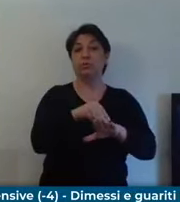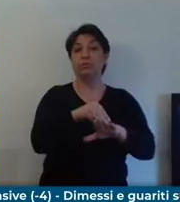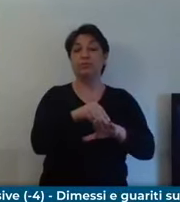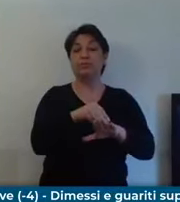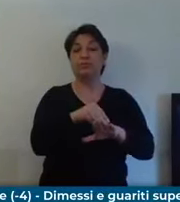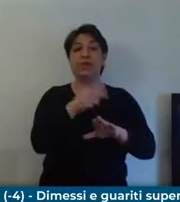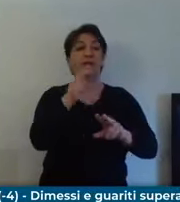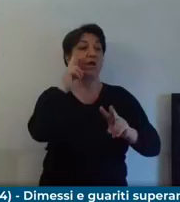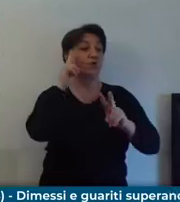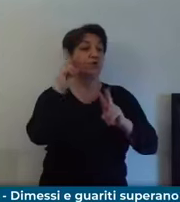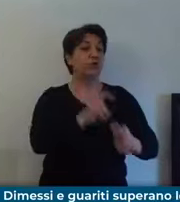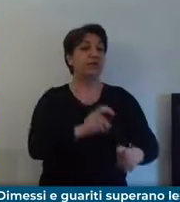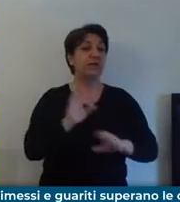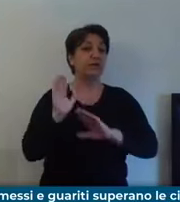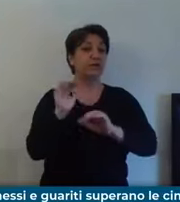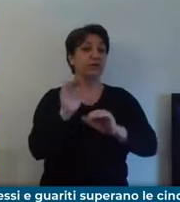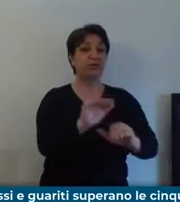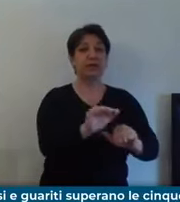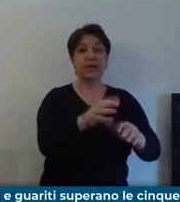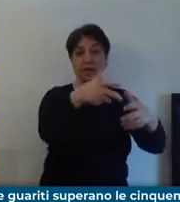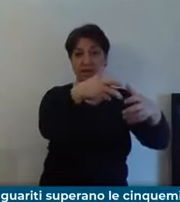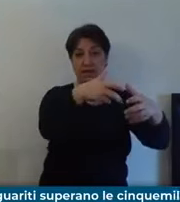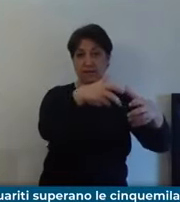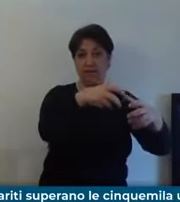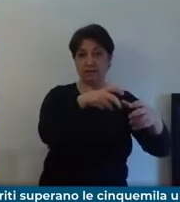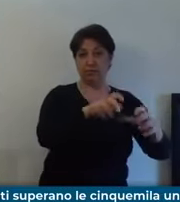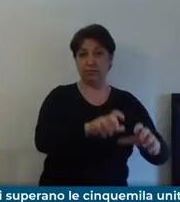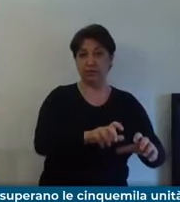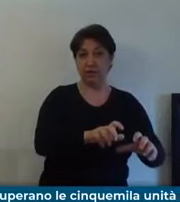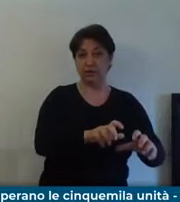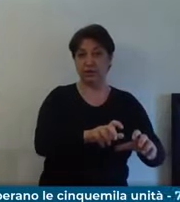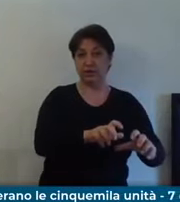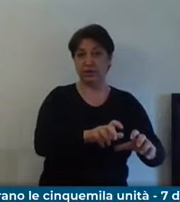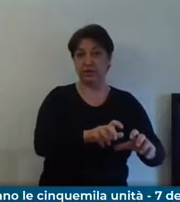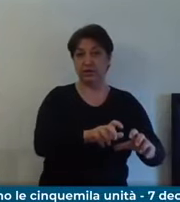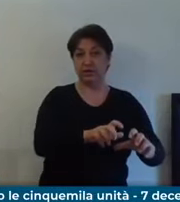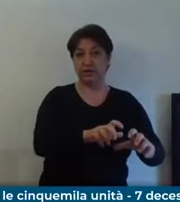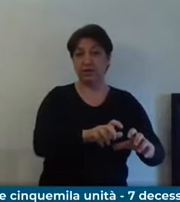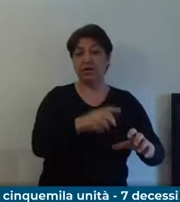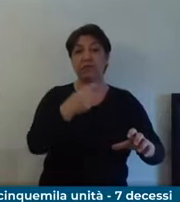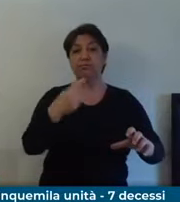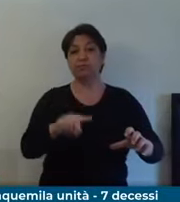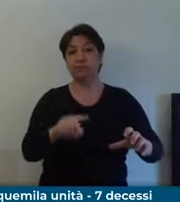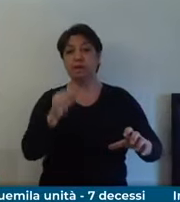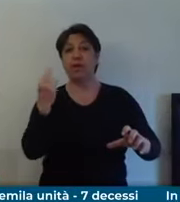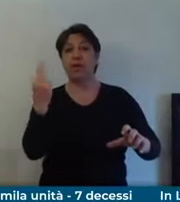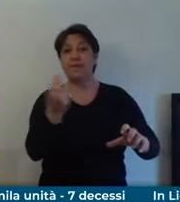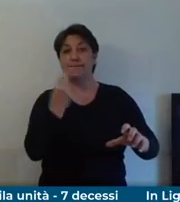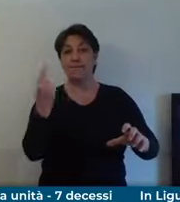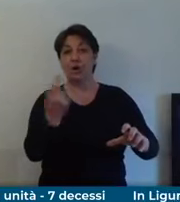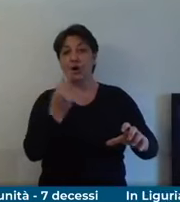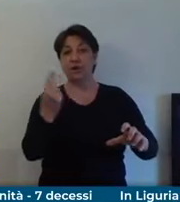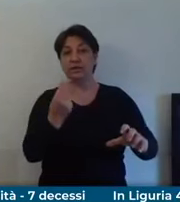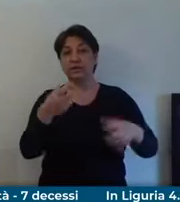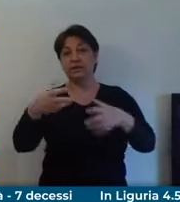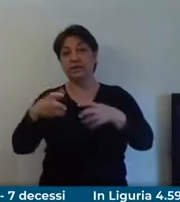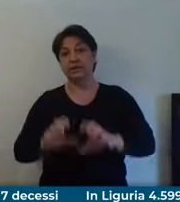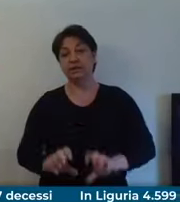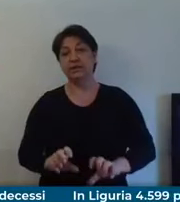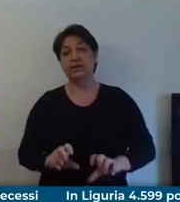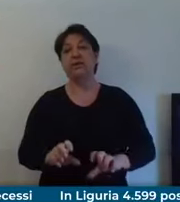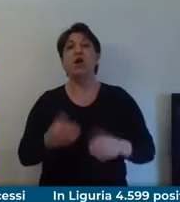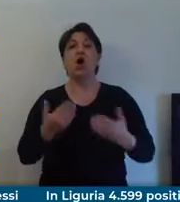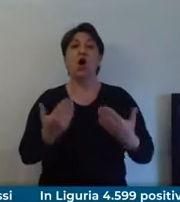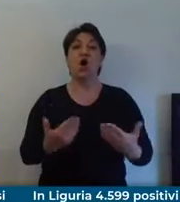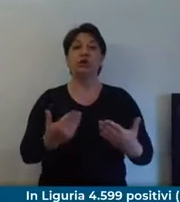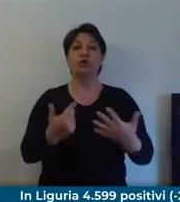1.424 nell'intera Liguria, e scendono fortunatamente anche i decessi. Oggi abbiamo solamente 7 decessi